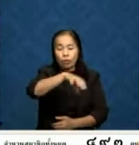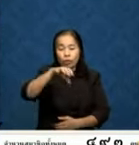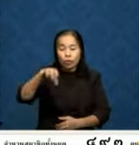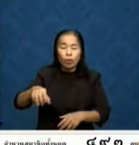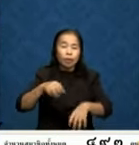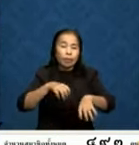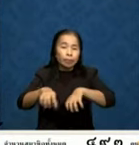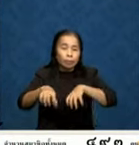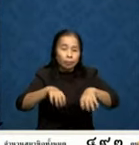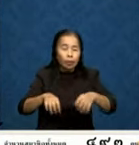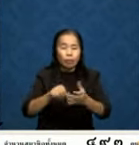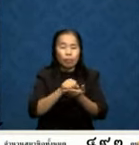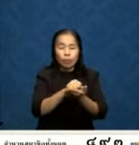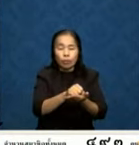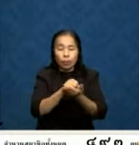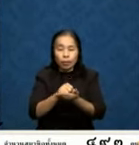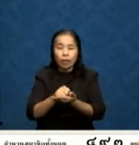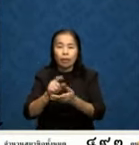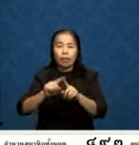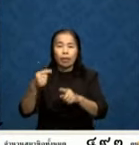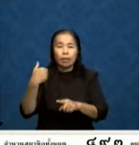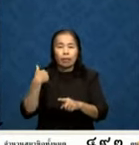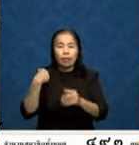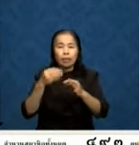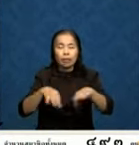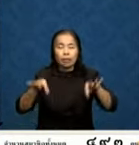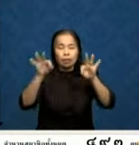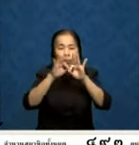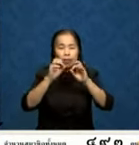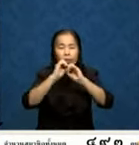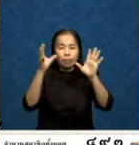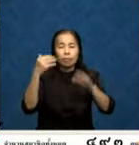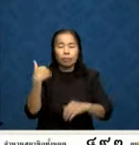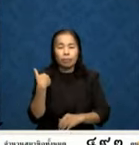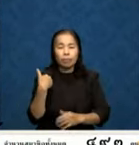ครับที่ผ่านมาเนี่ยก็มีประเด็นอย่างที่ท่านส.ส.กฤษว่านะครับ